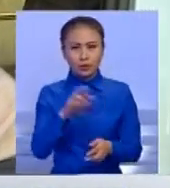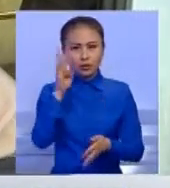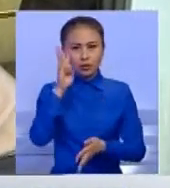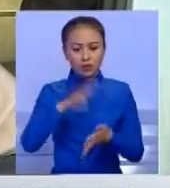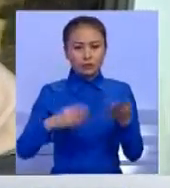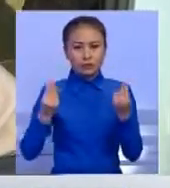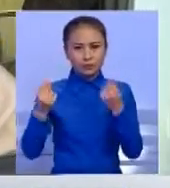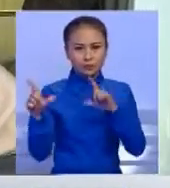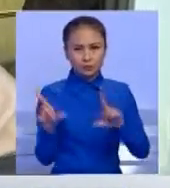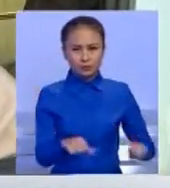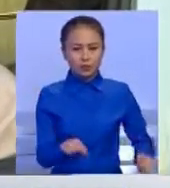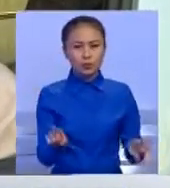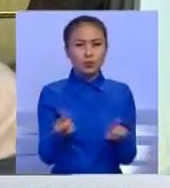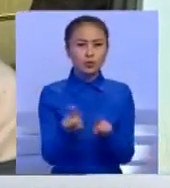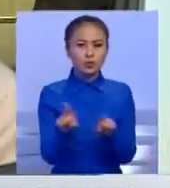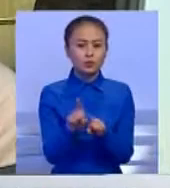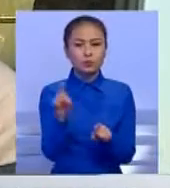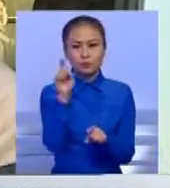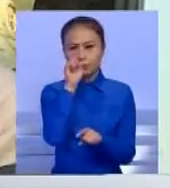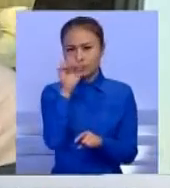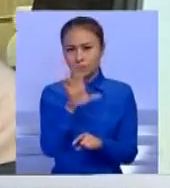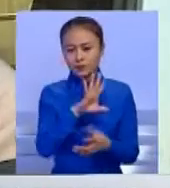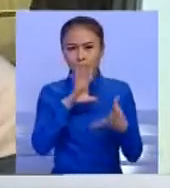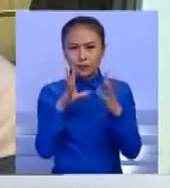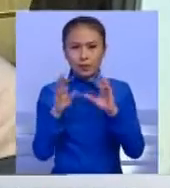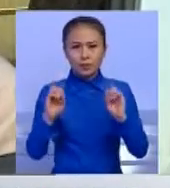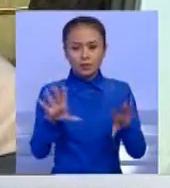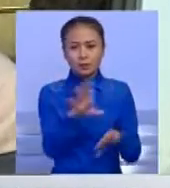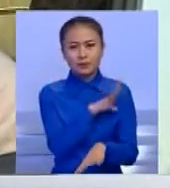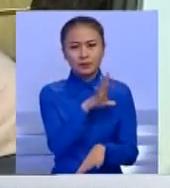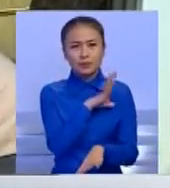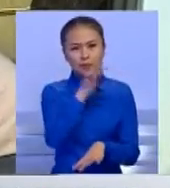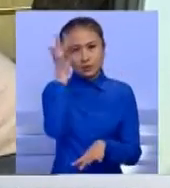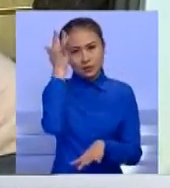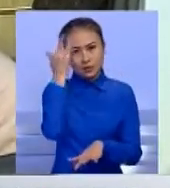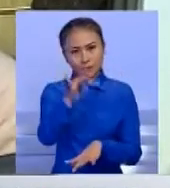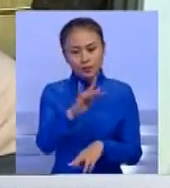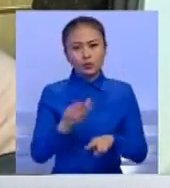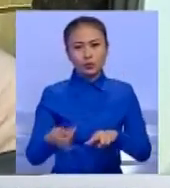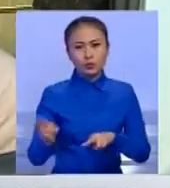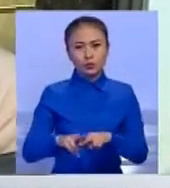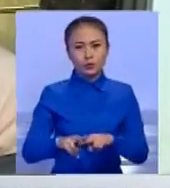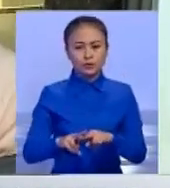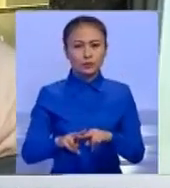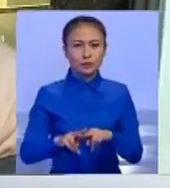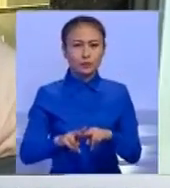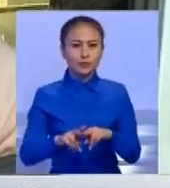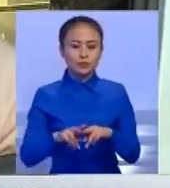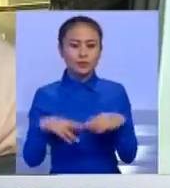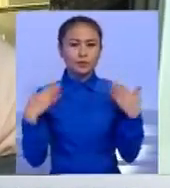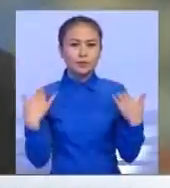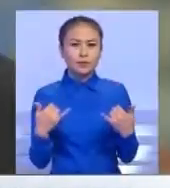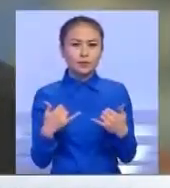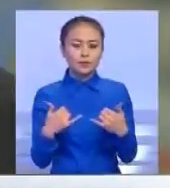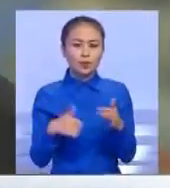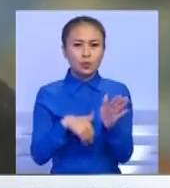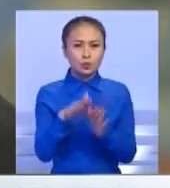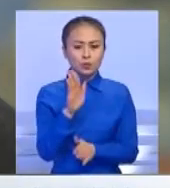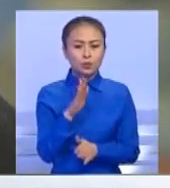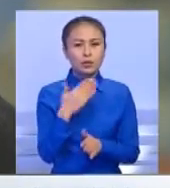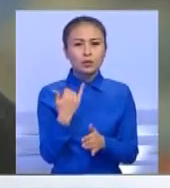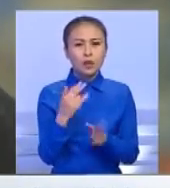болып жатыр да. Кейбір кездерде болады. Мысалы пара жақпай ұмытып кететін жағдайлар да, ремень тақпай бізге жақсы жеңілдіктер болып жатыр.